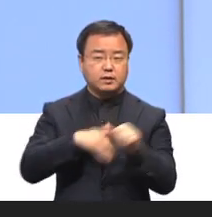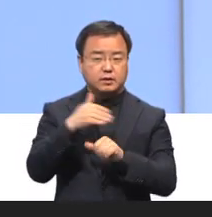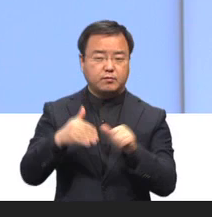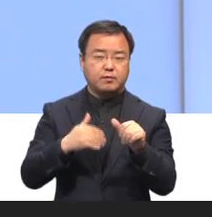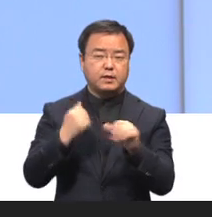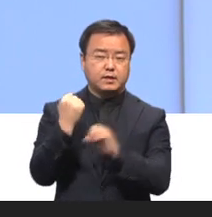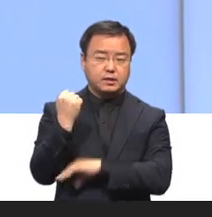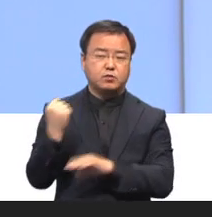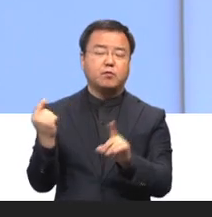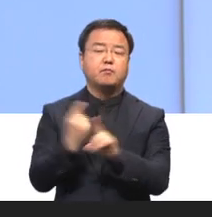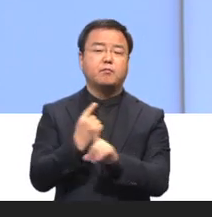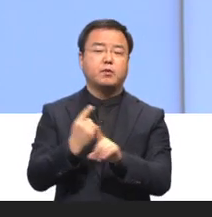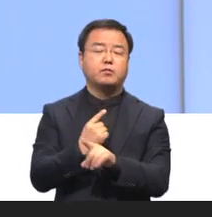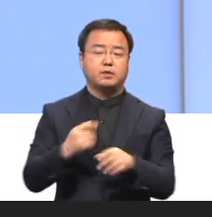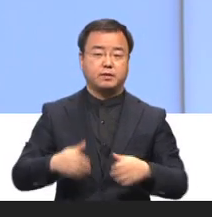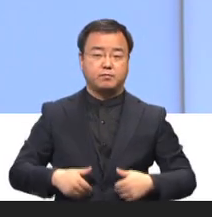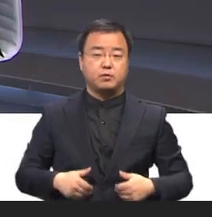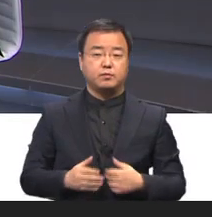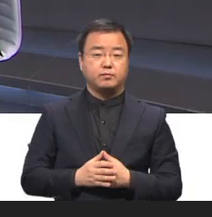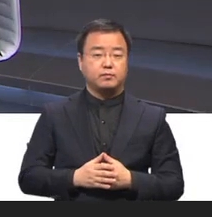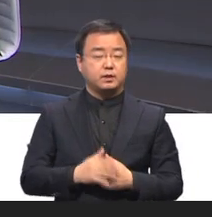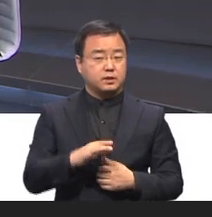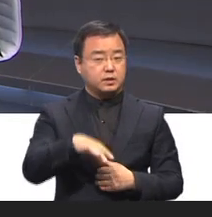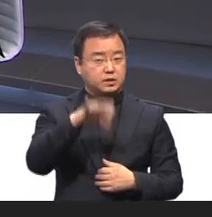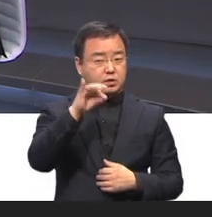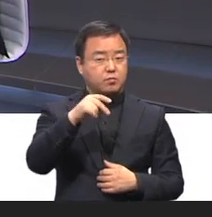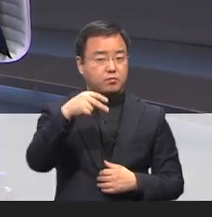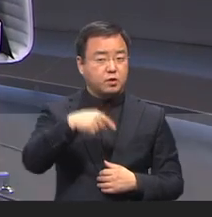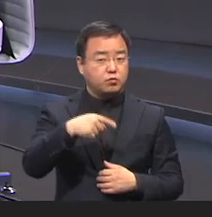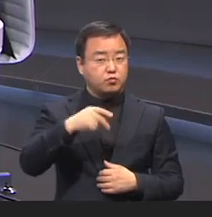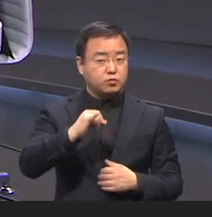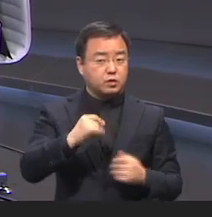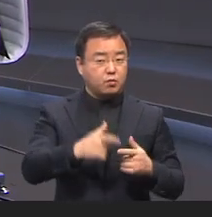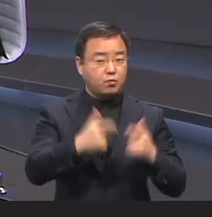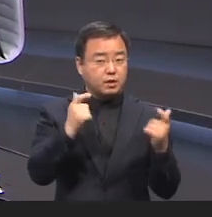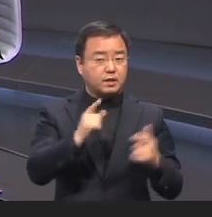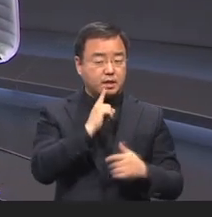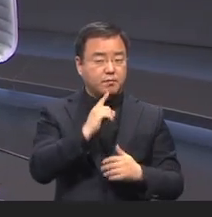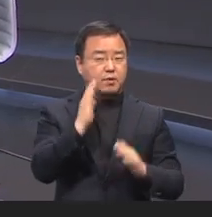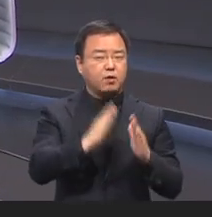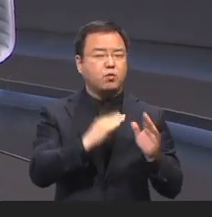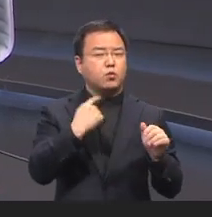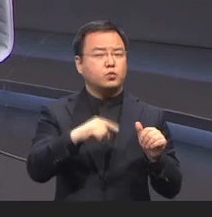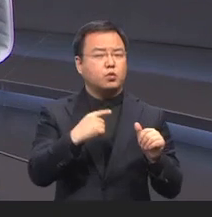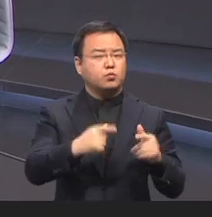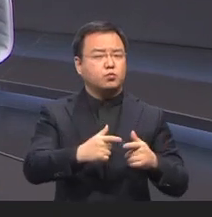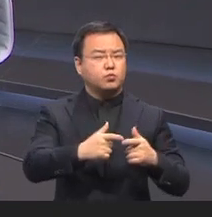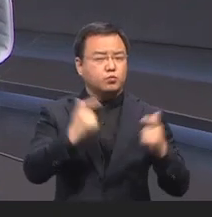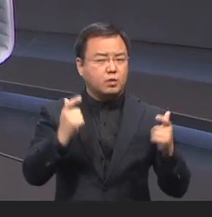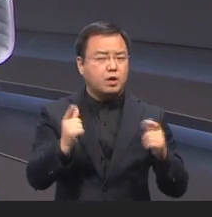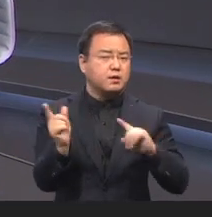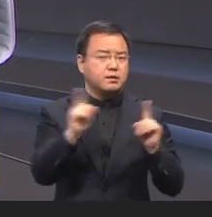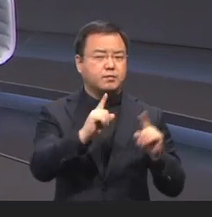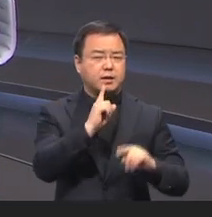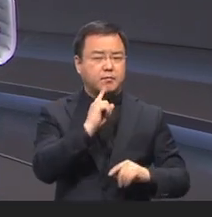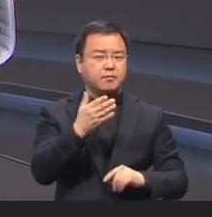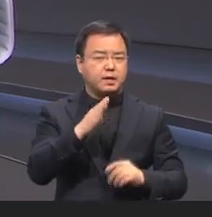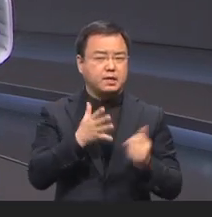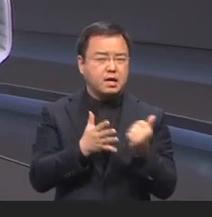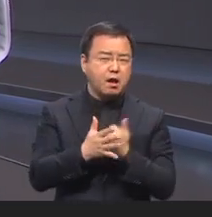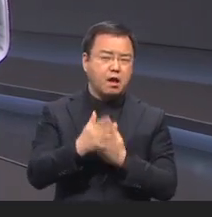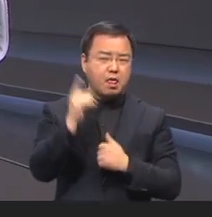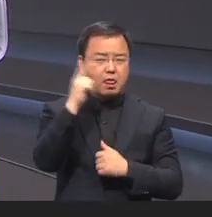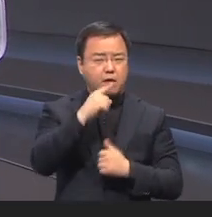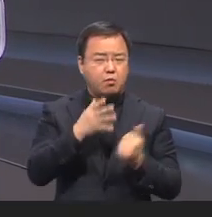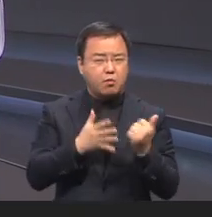좀 했으면 좋겠습니다. 네, 당초 수시를 확대하기로 했던 게 공교육 살리자는 뜻이었는데 뭐 그에 따른 후폭풍이나 부작용 역시